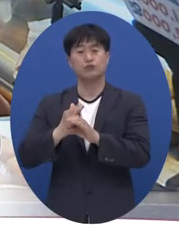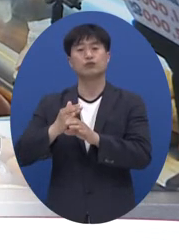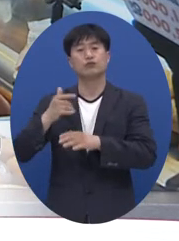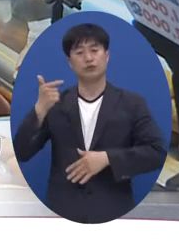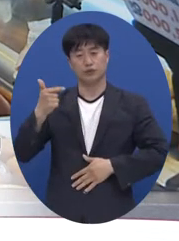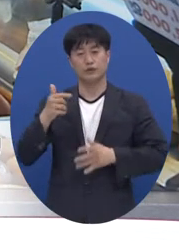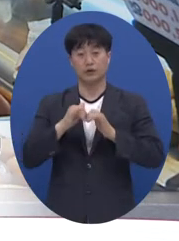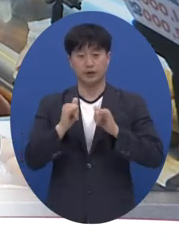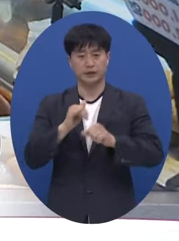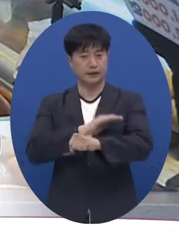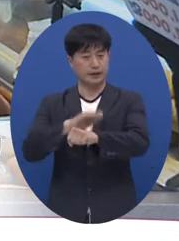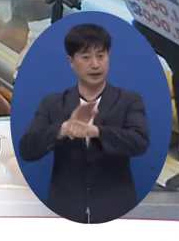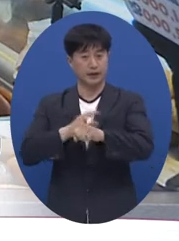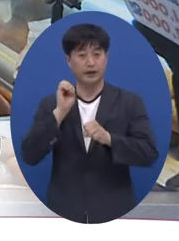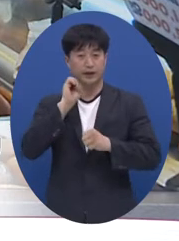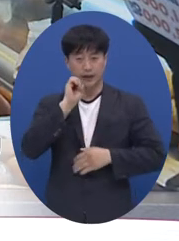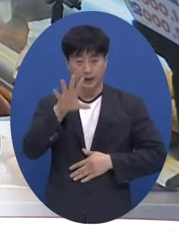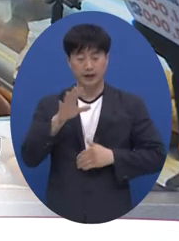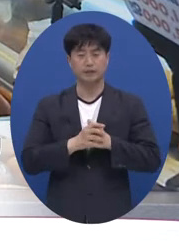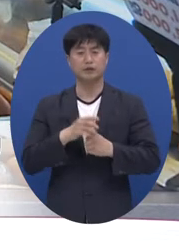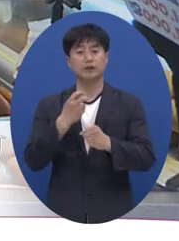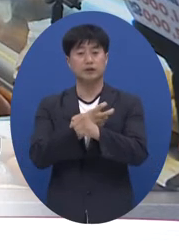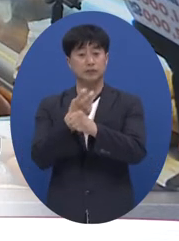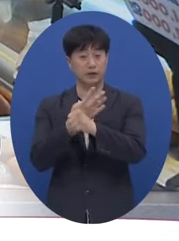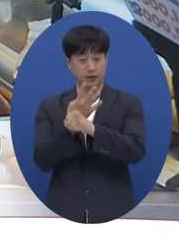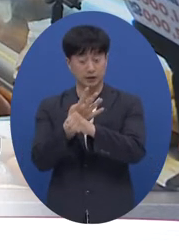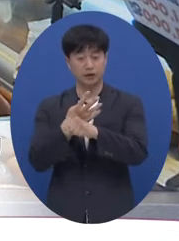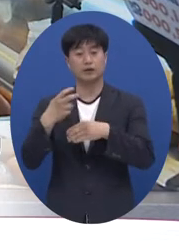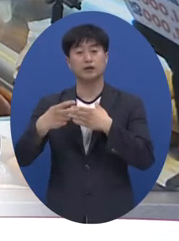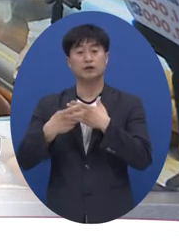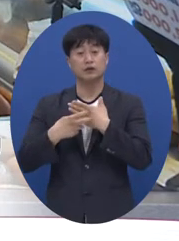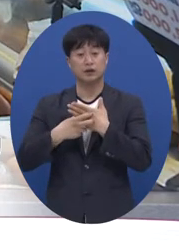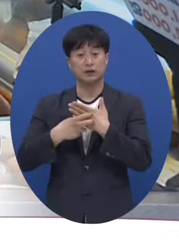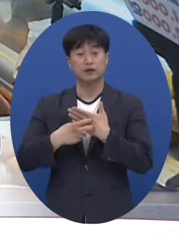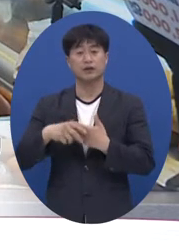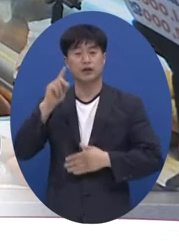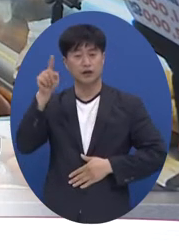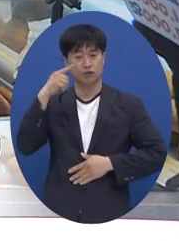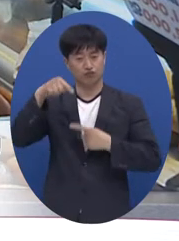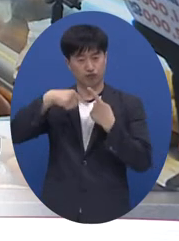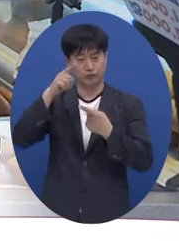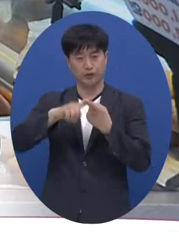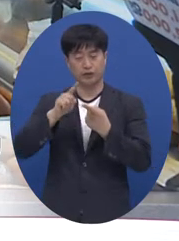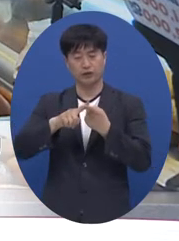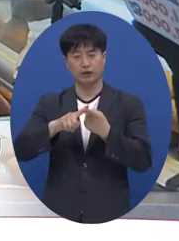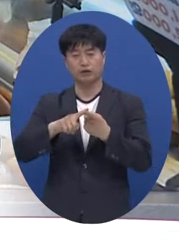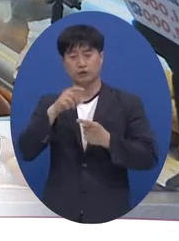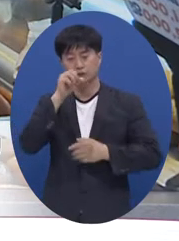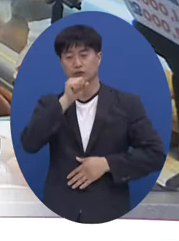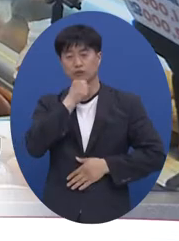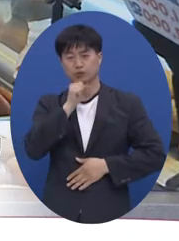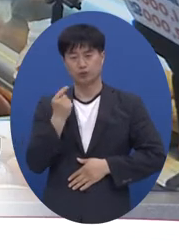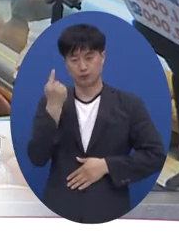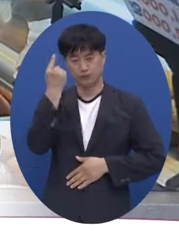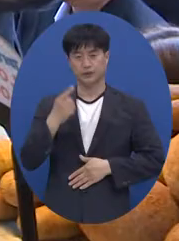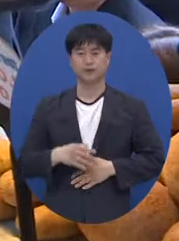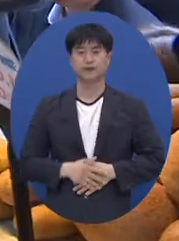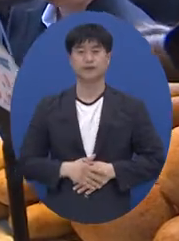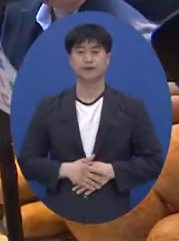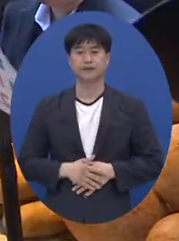잘했다고 답했고, 특히 24시간 닥터헬기 운영에 대한 점수가 높았습니다. 자세한 내용 한선지 기자입니다.